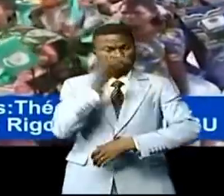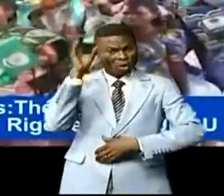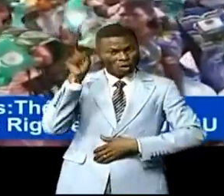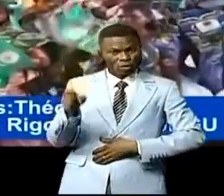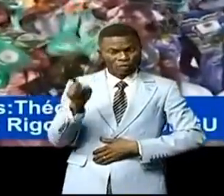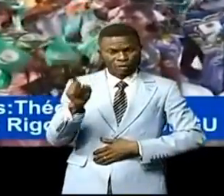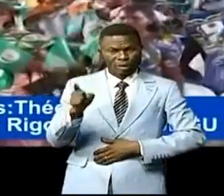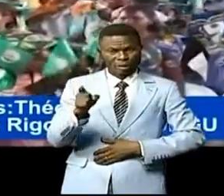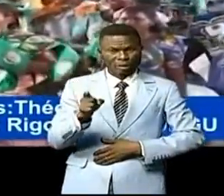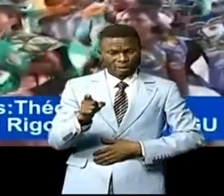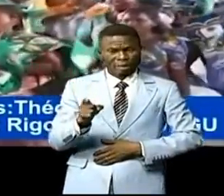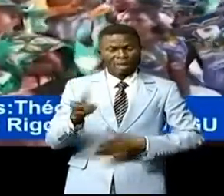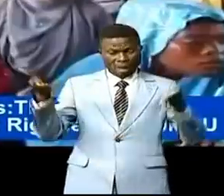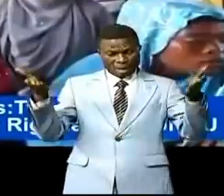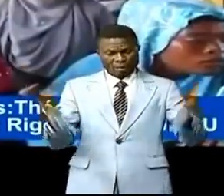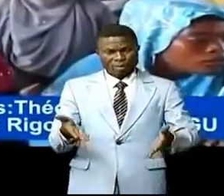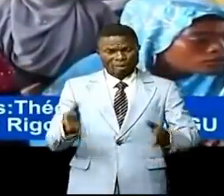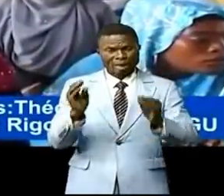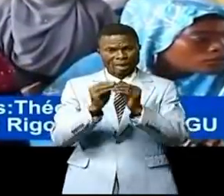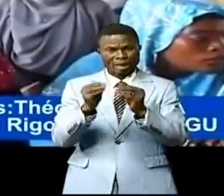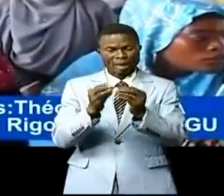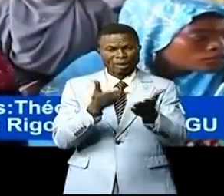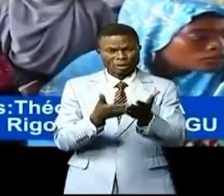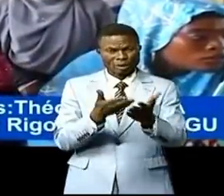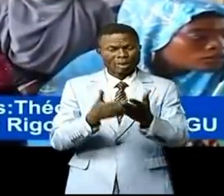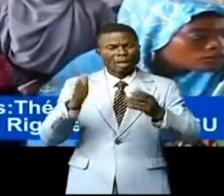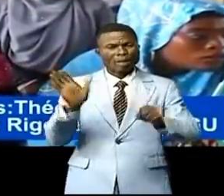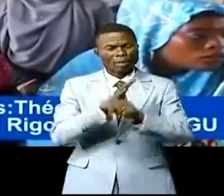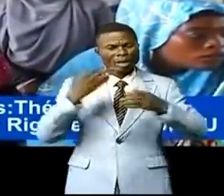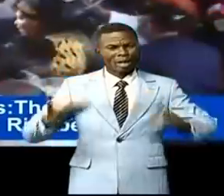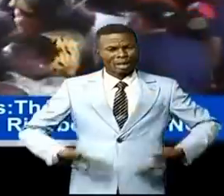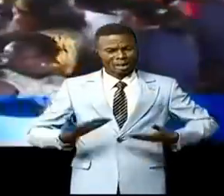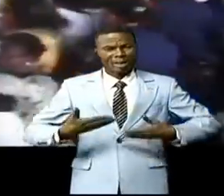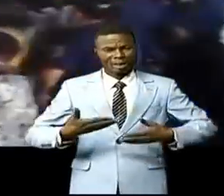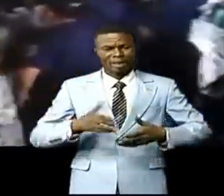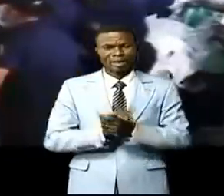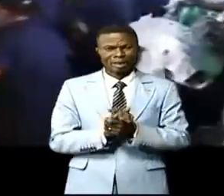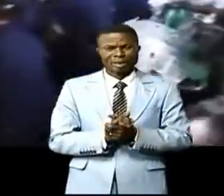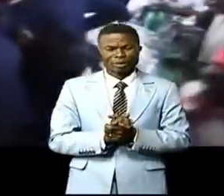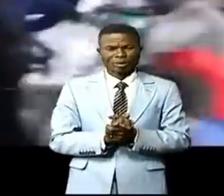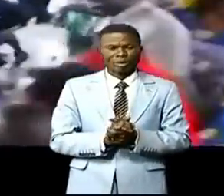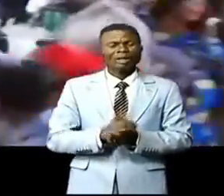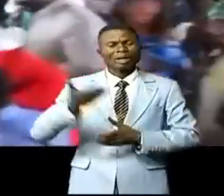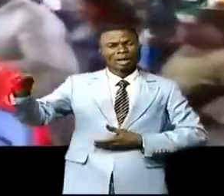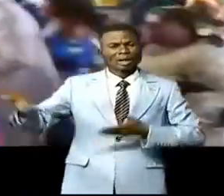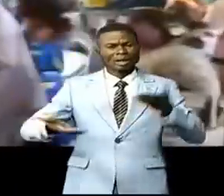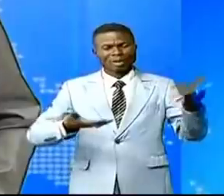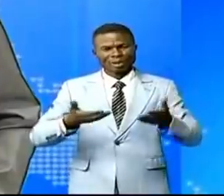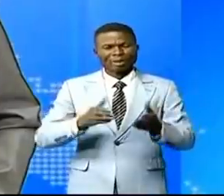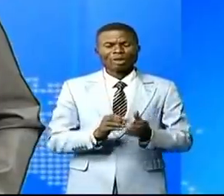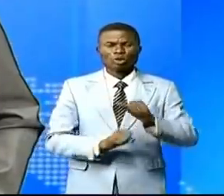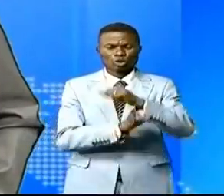ont été visibles dans la rencontre ponctuée de joie et une liesse de recevoir un appui.